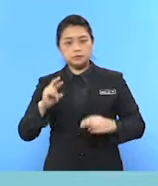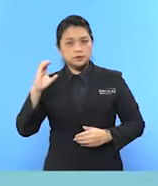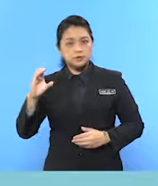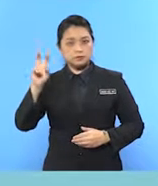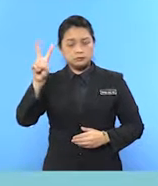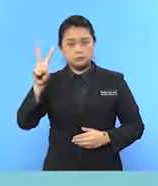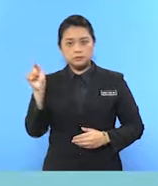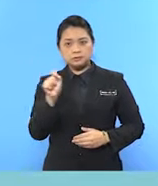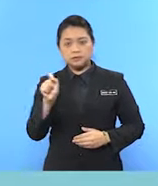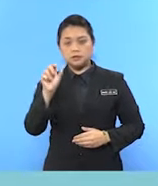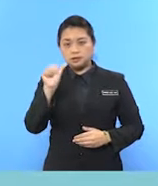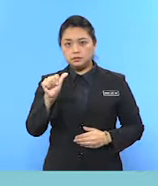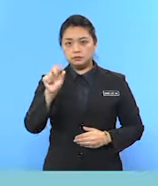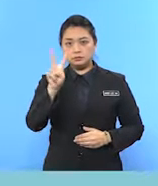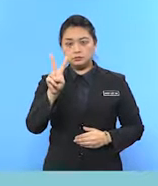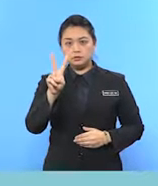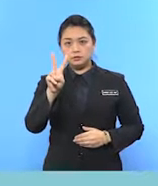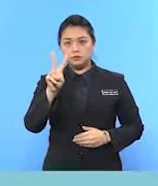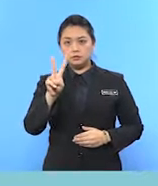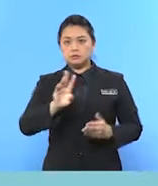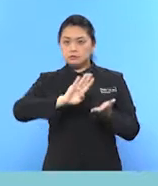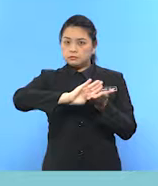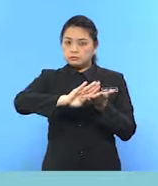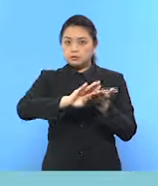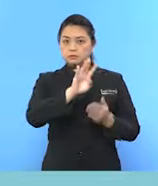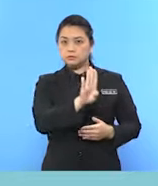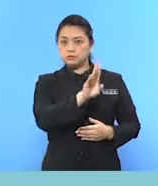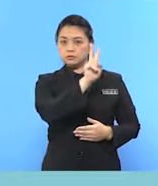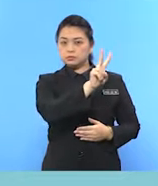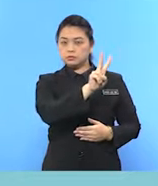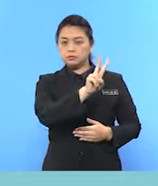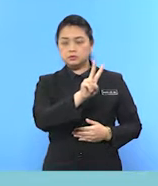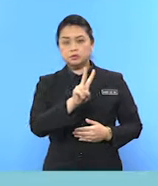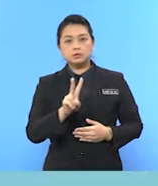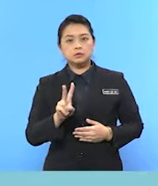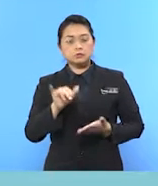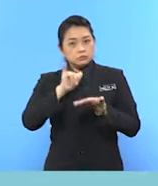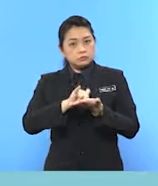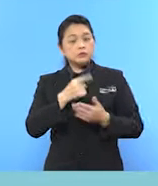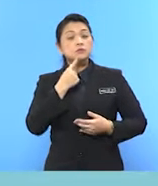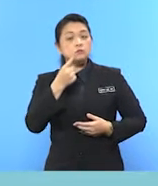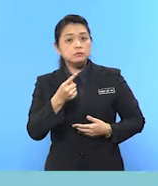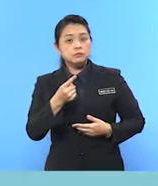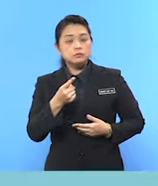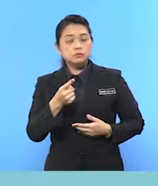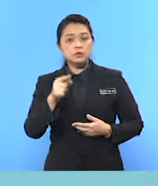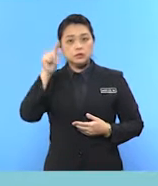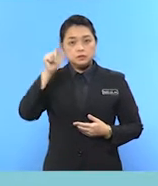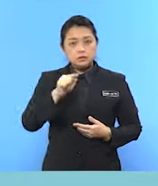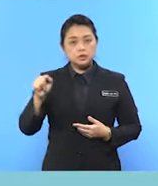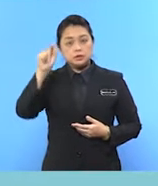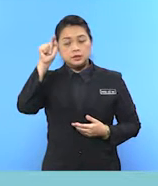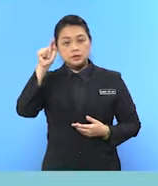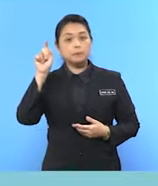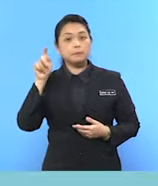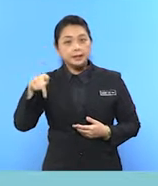2 sama dengan A kuasa 2 tolak B kuasa 2, ia disebut sebagai trai rangkap